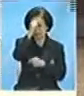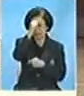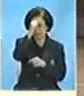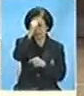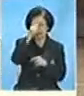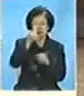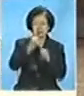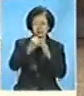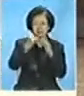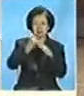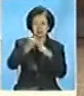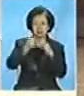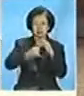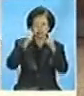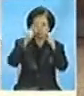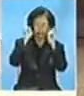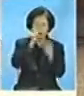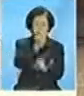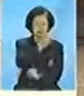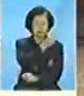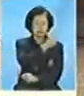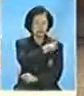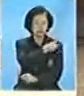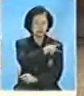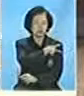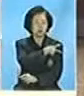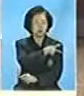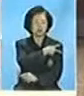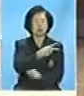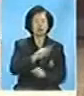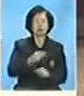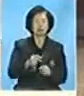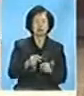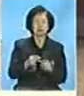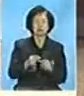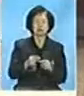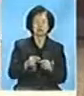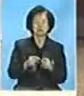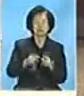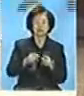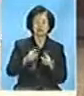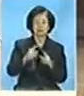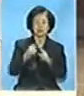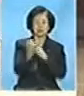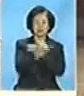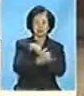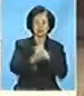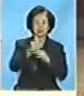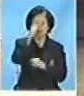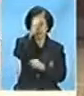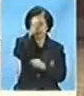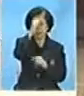สตร์ที่อาริกามุสลิมยูนิเวอร์ซิตี้ประเทศอินเดีย